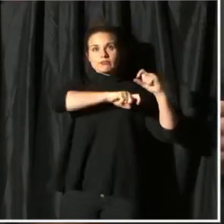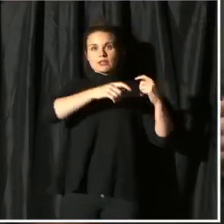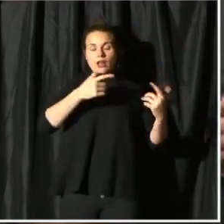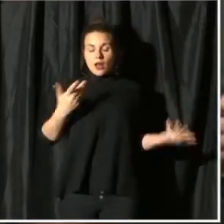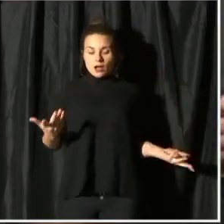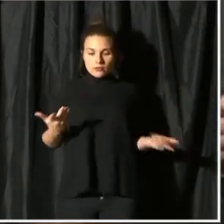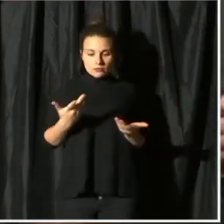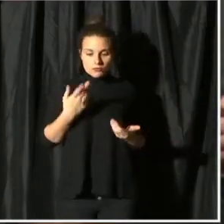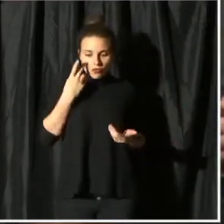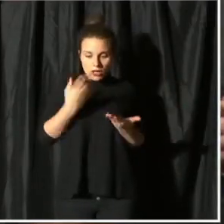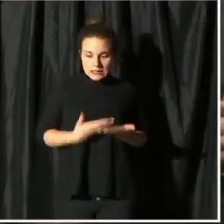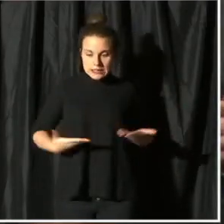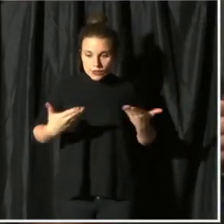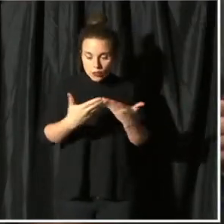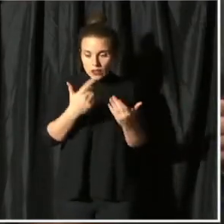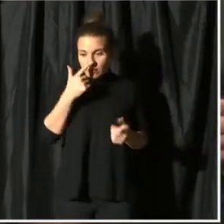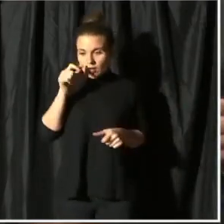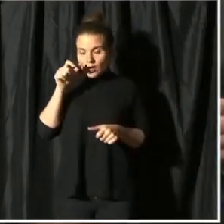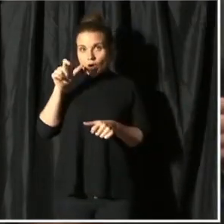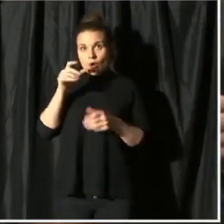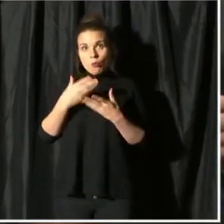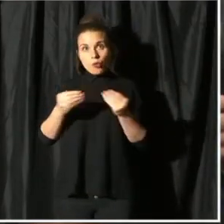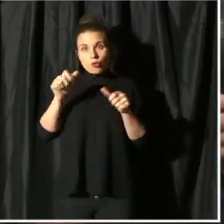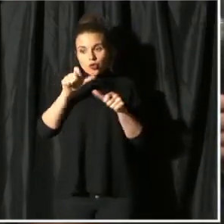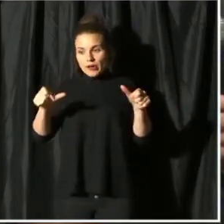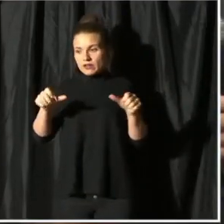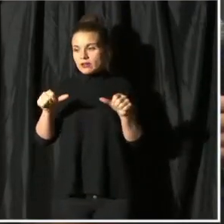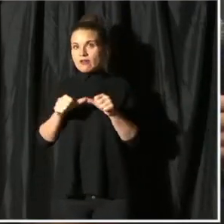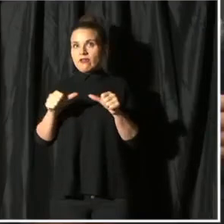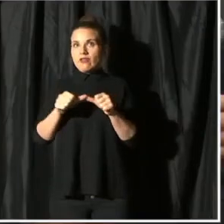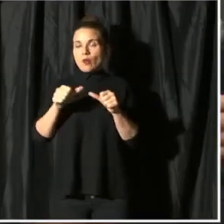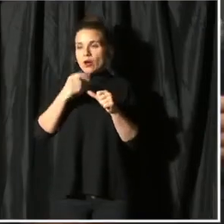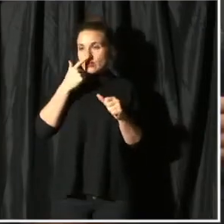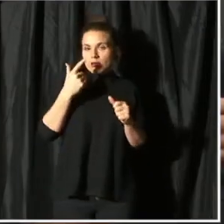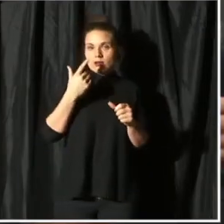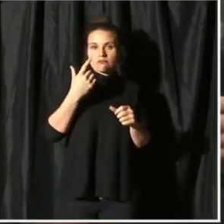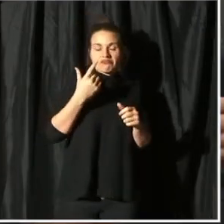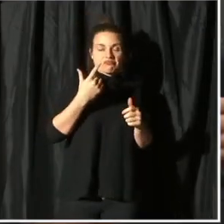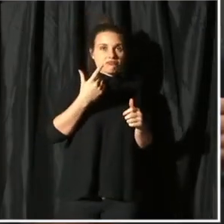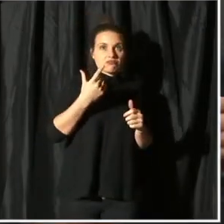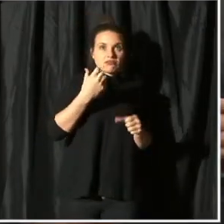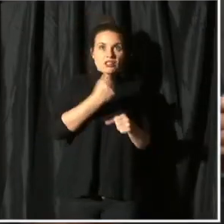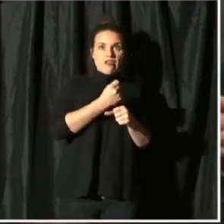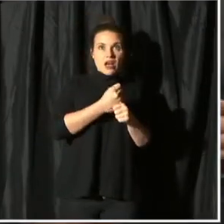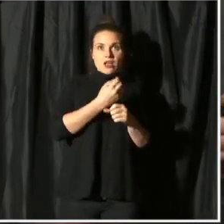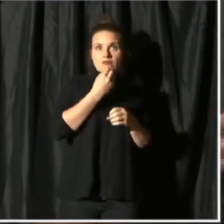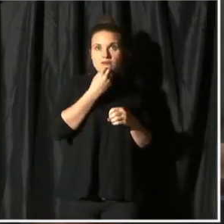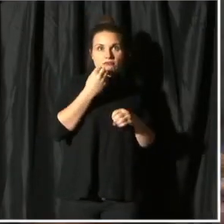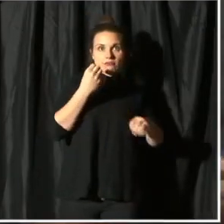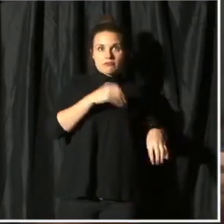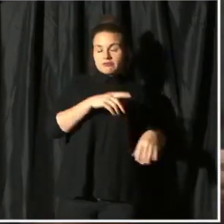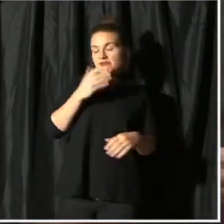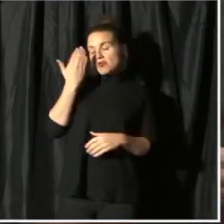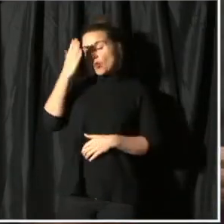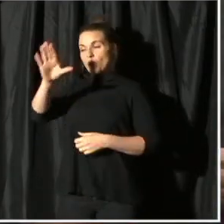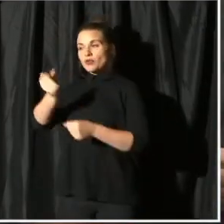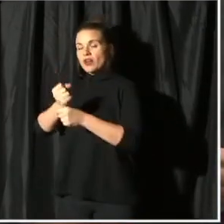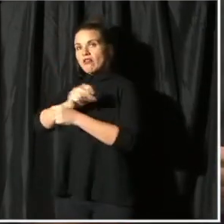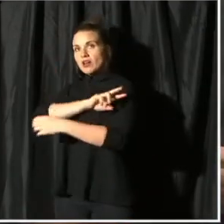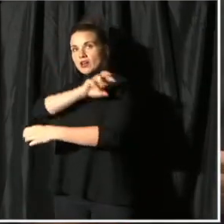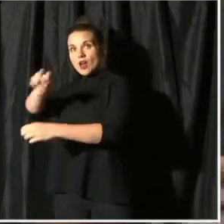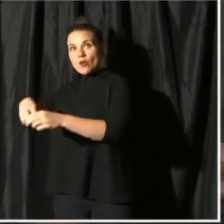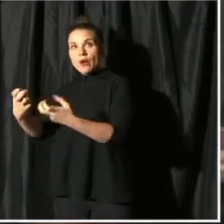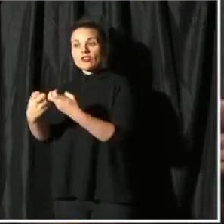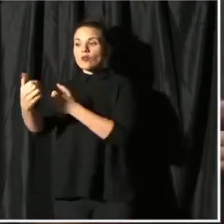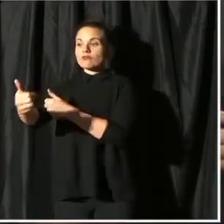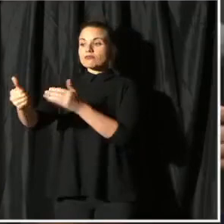beaucoup de personnes qui se sont protégés qui sont allés travailler ailleurs qui ont quitté leur poste et on peut pas leur en vouloir certains sont partis dans le